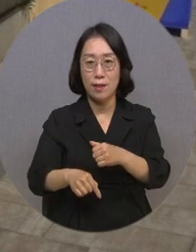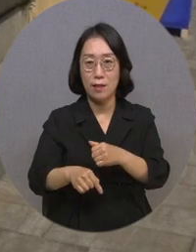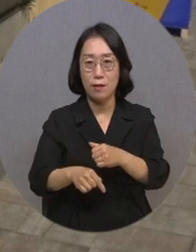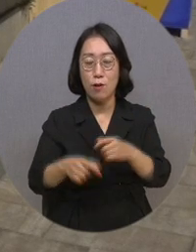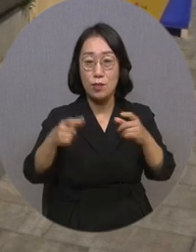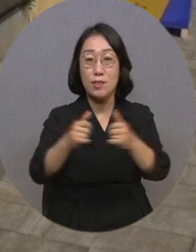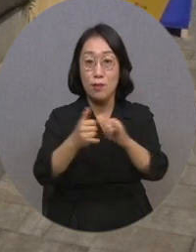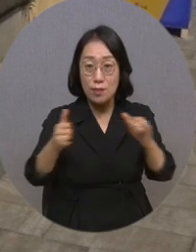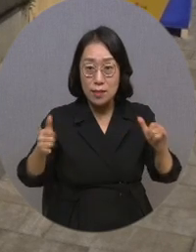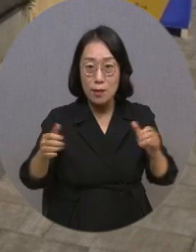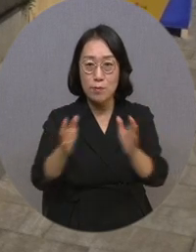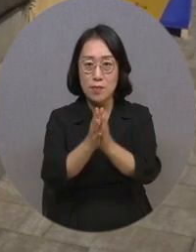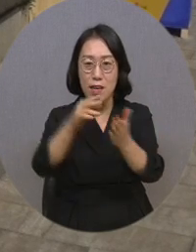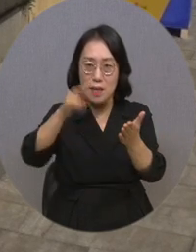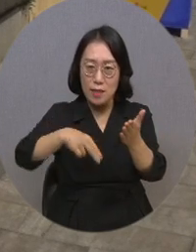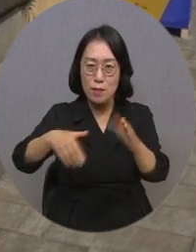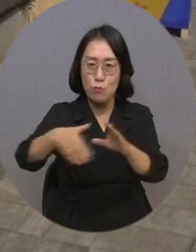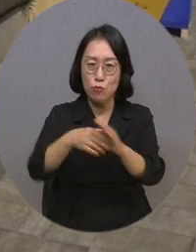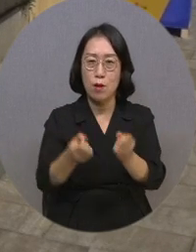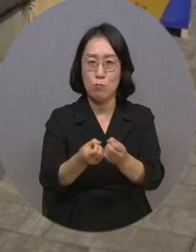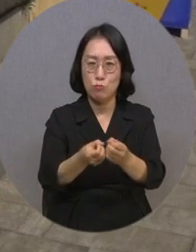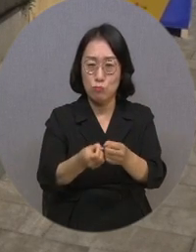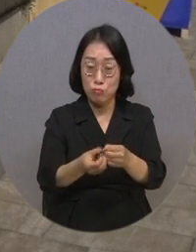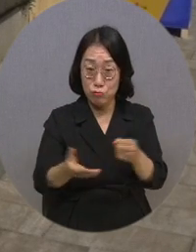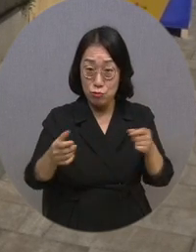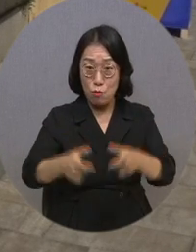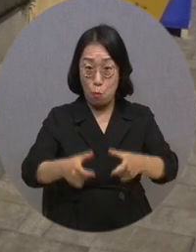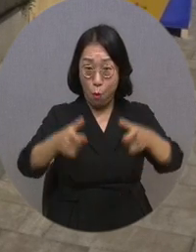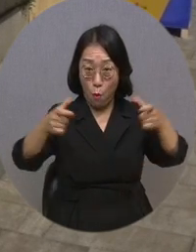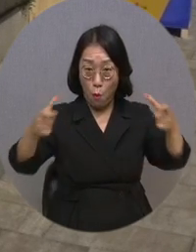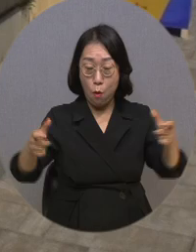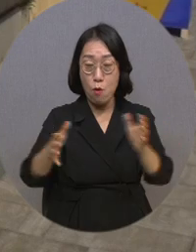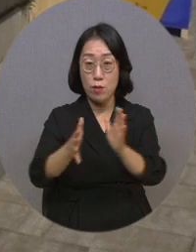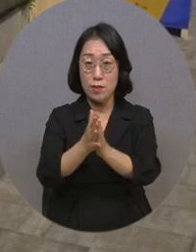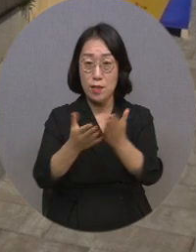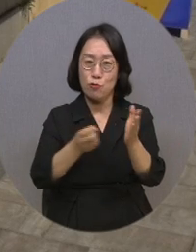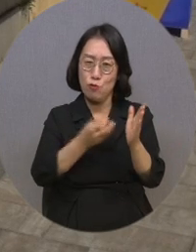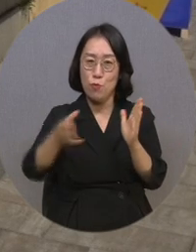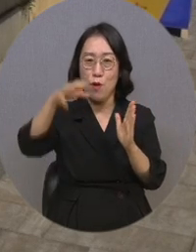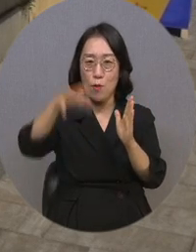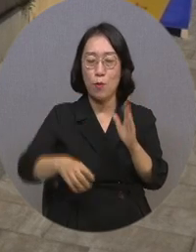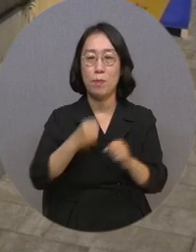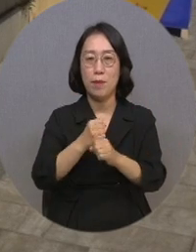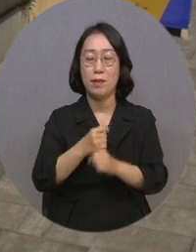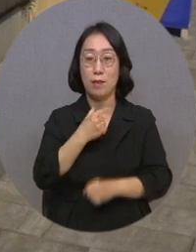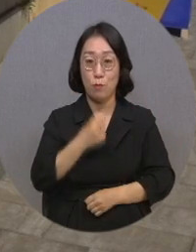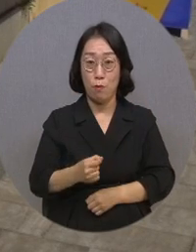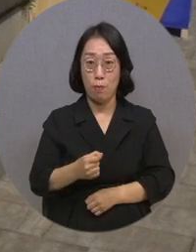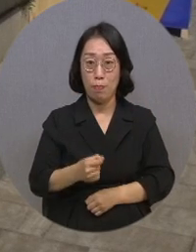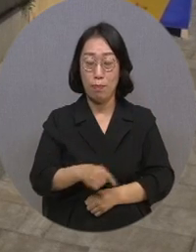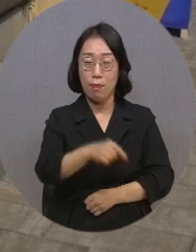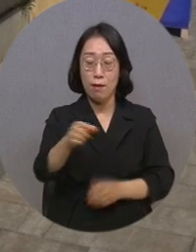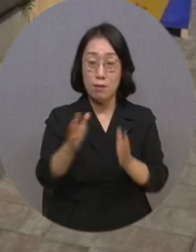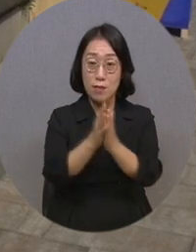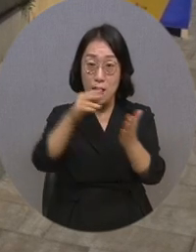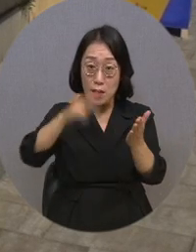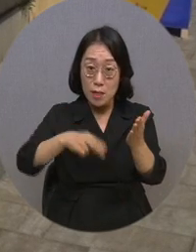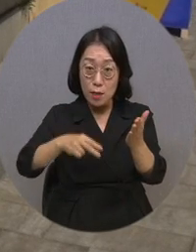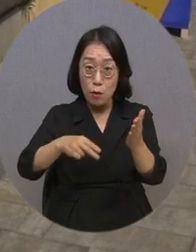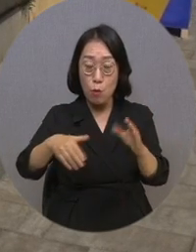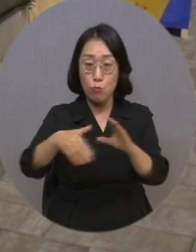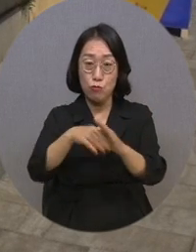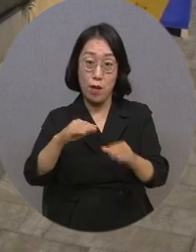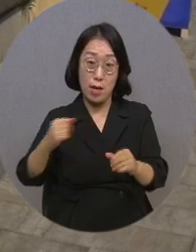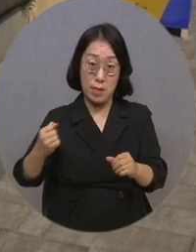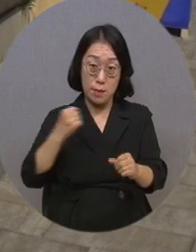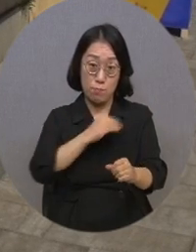독서 문화 확장을 통해 대한민국에서 으뜸가는 책의 도시로 만들고자 합니다. 시민들이 독서로 인해 문화적 역량을